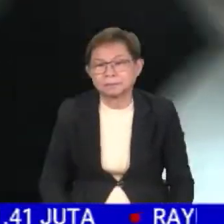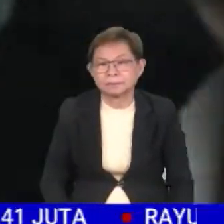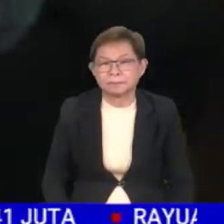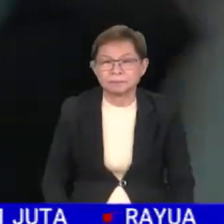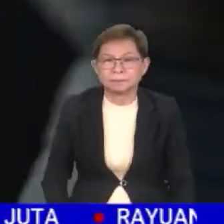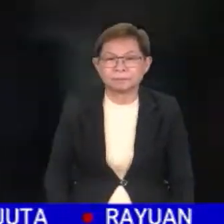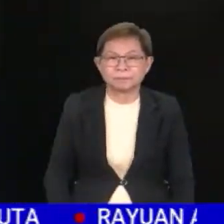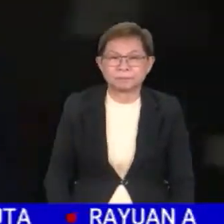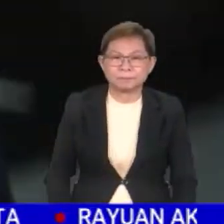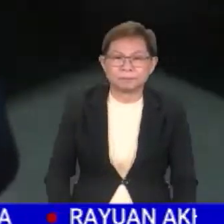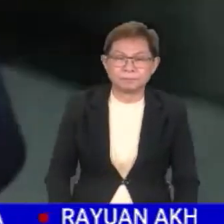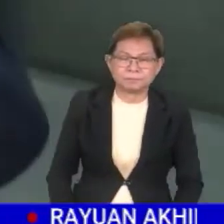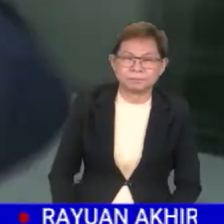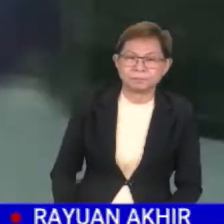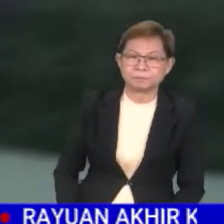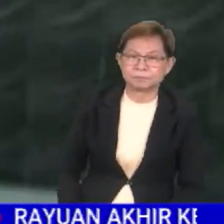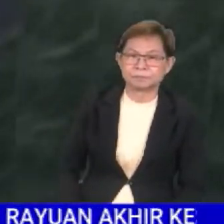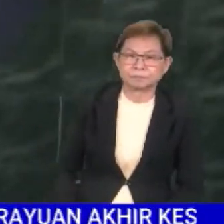hai hai